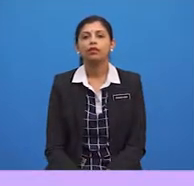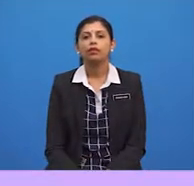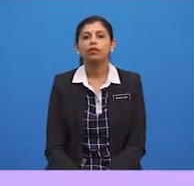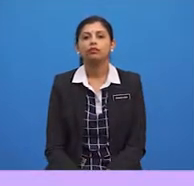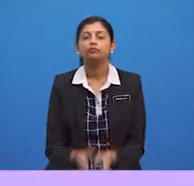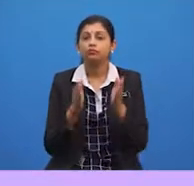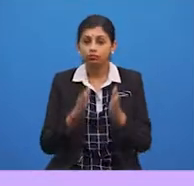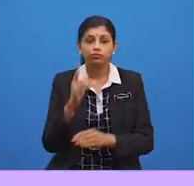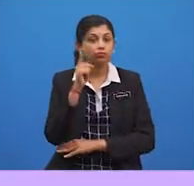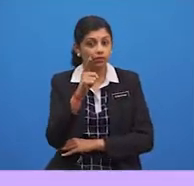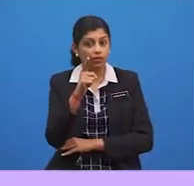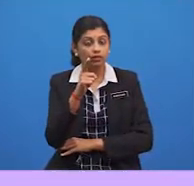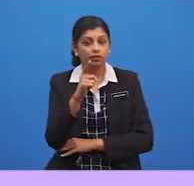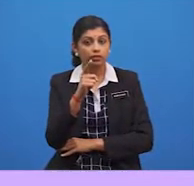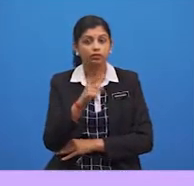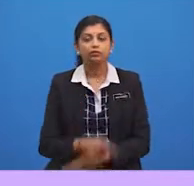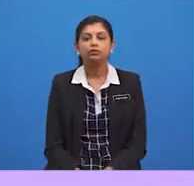iklim sejuk sederhana